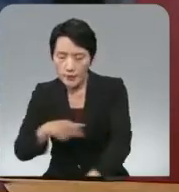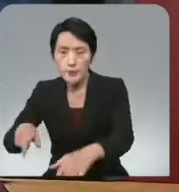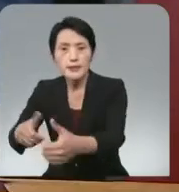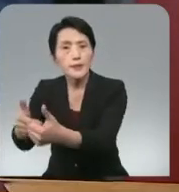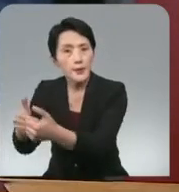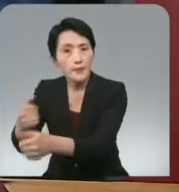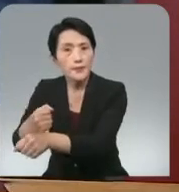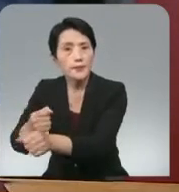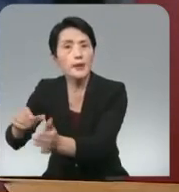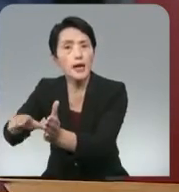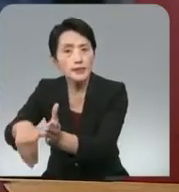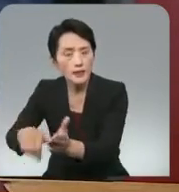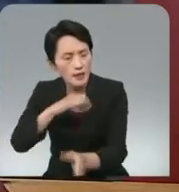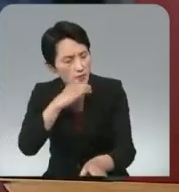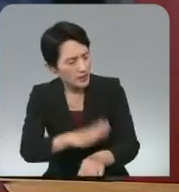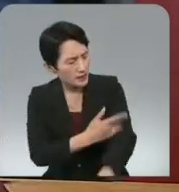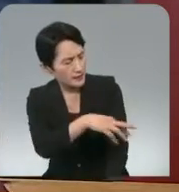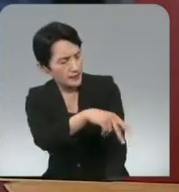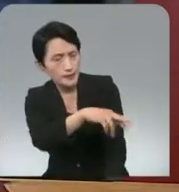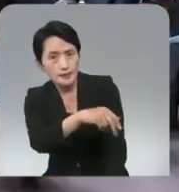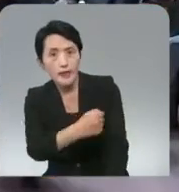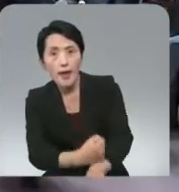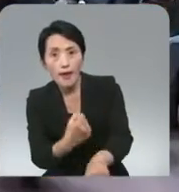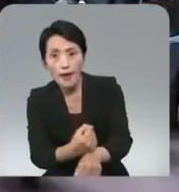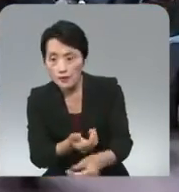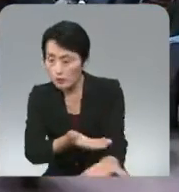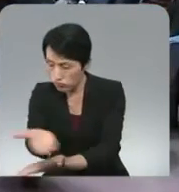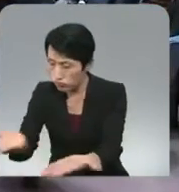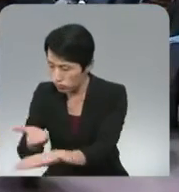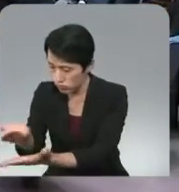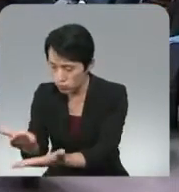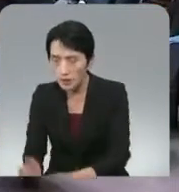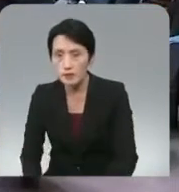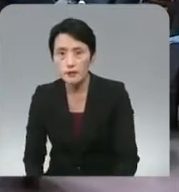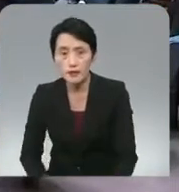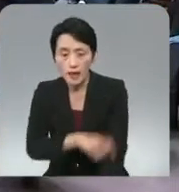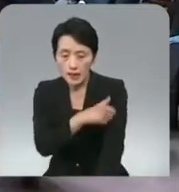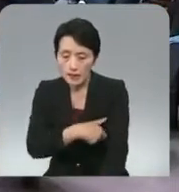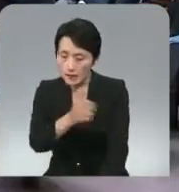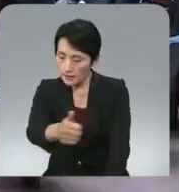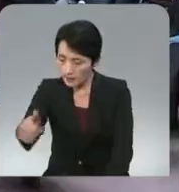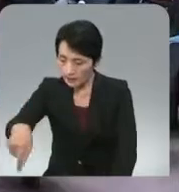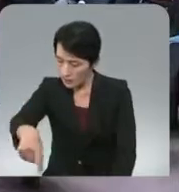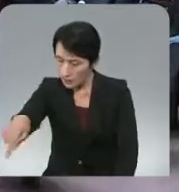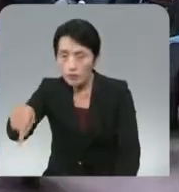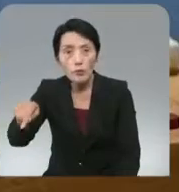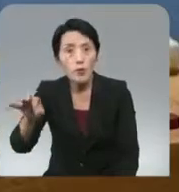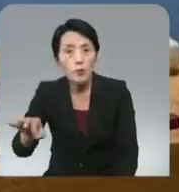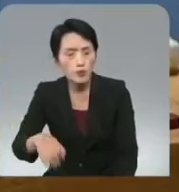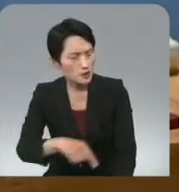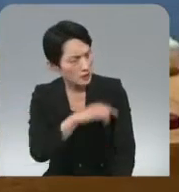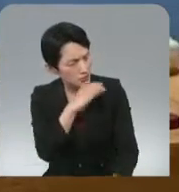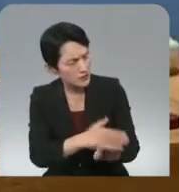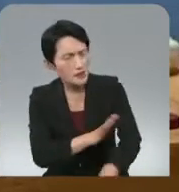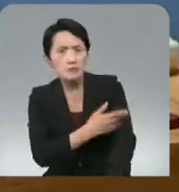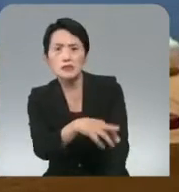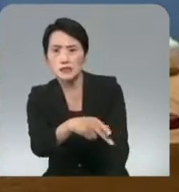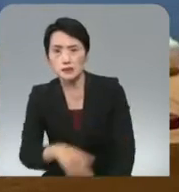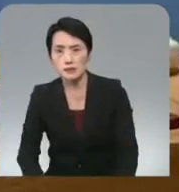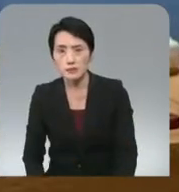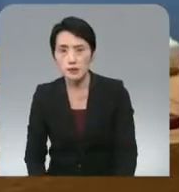balistiques à effectué depuis le 25 septembre par an pour se dire constitue une violation de plusieurs résolutions